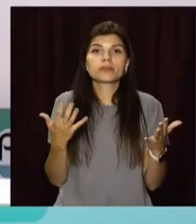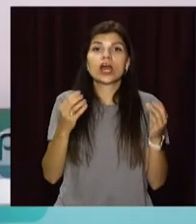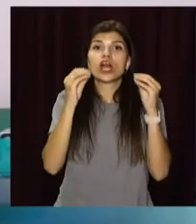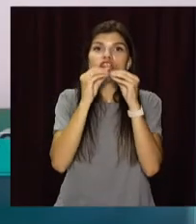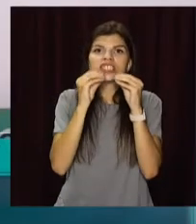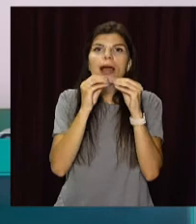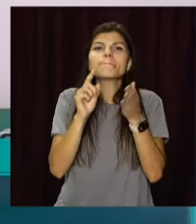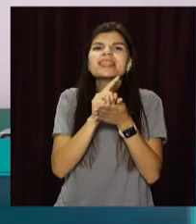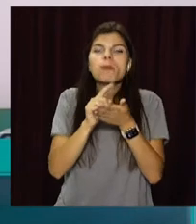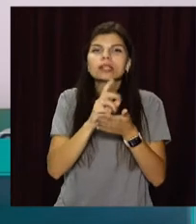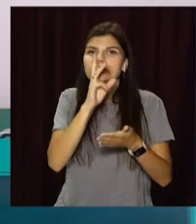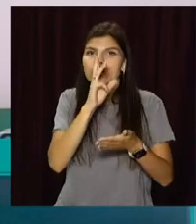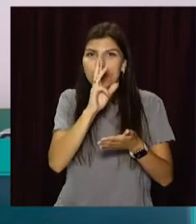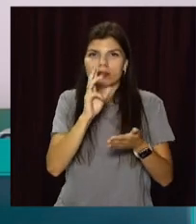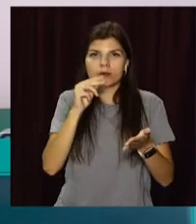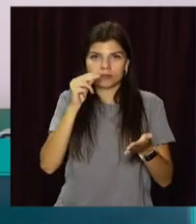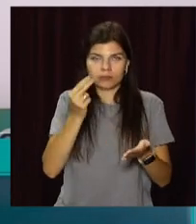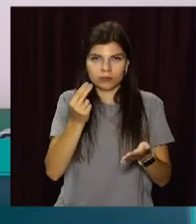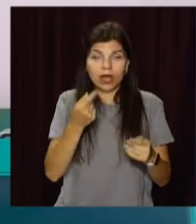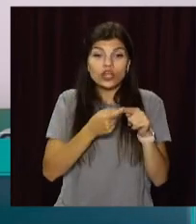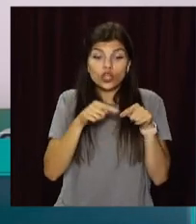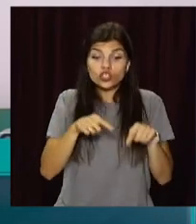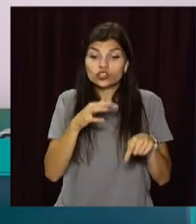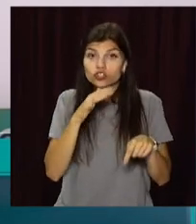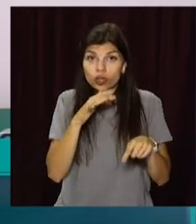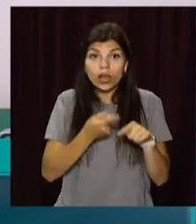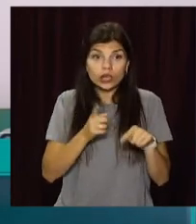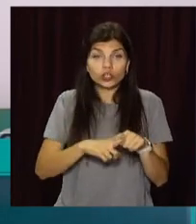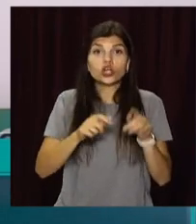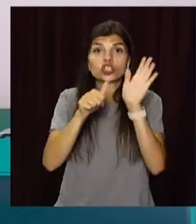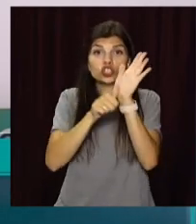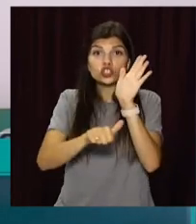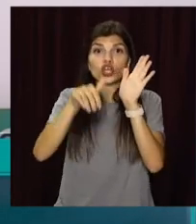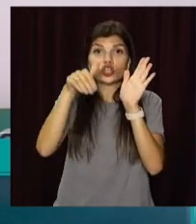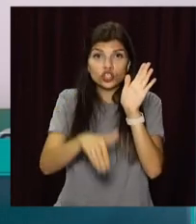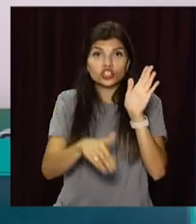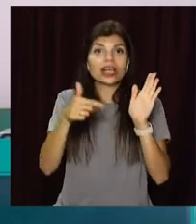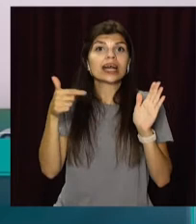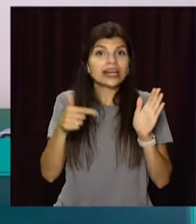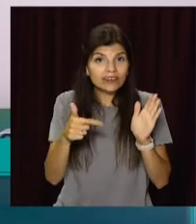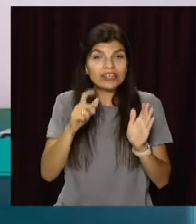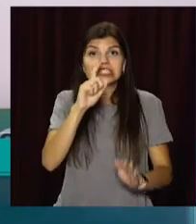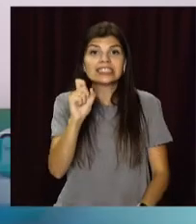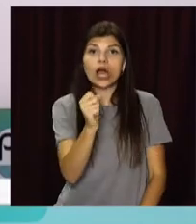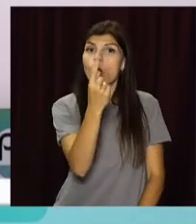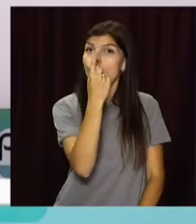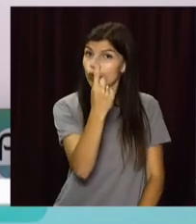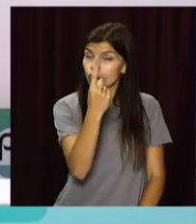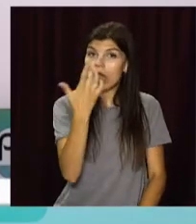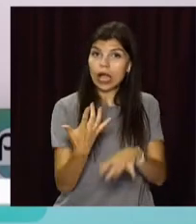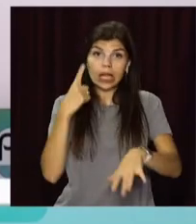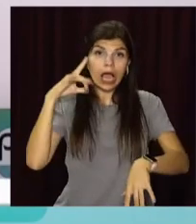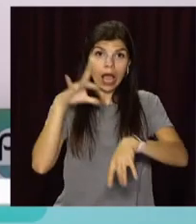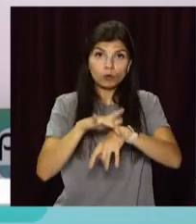10 мінімальних заробітних плат. На цей час це 60 тисяч гривень за одного